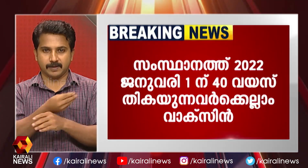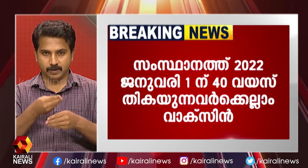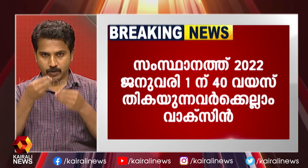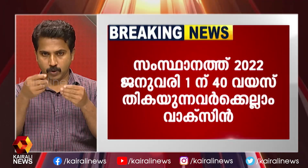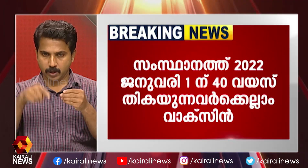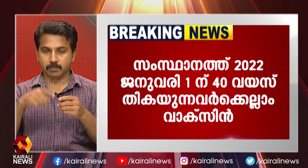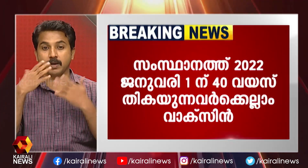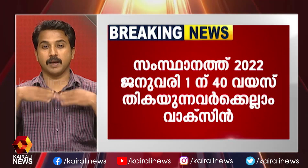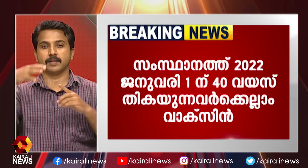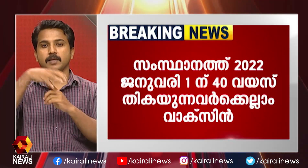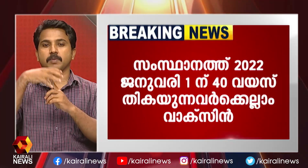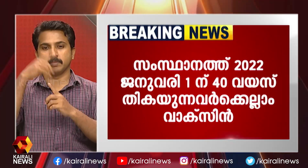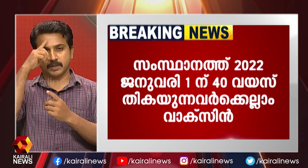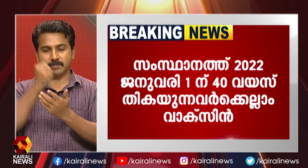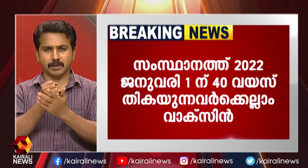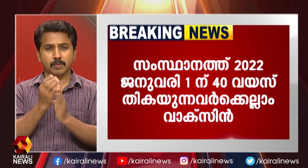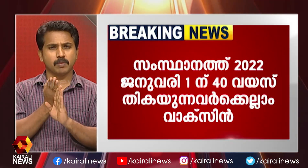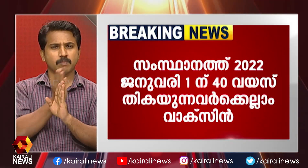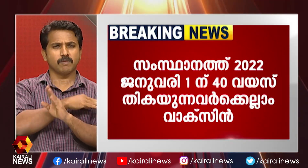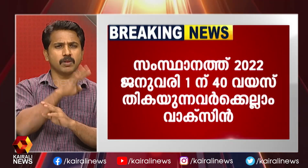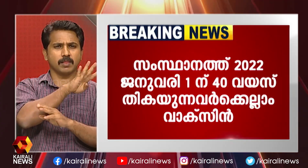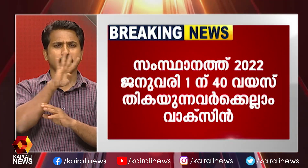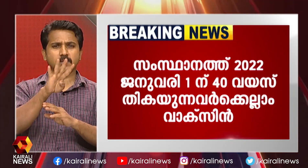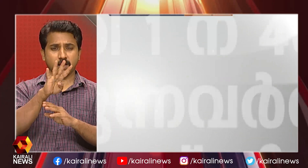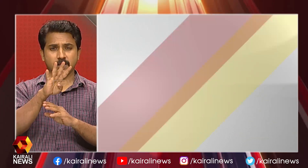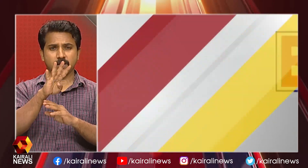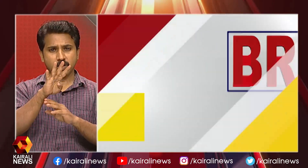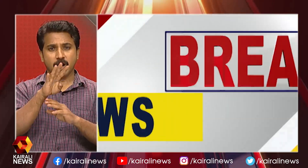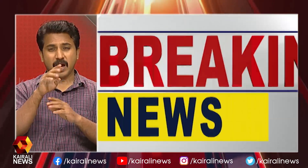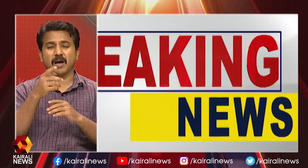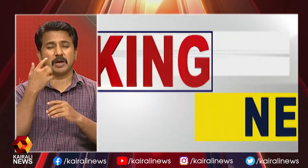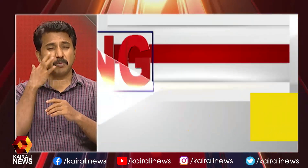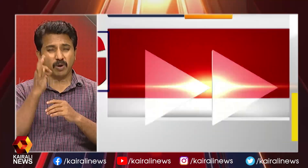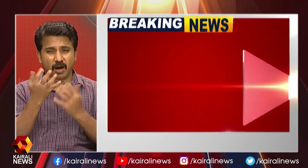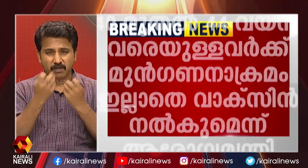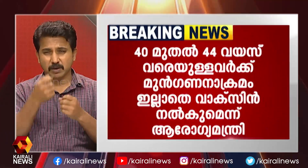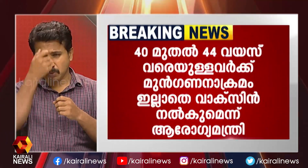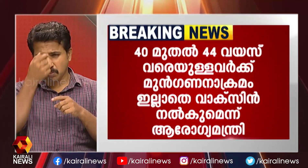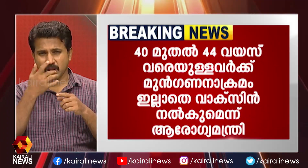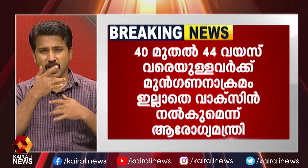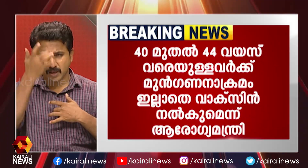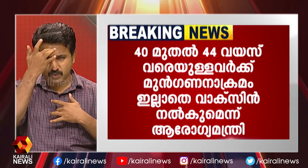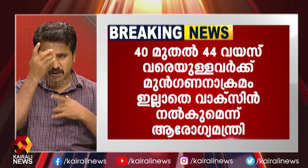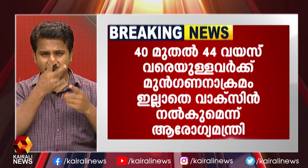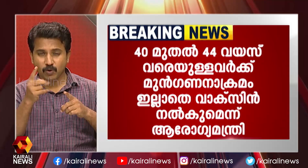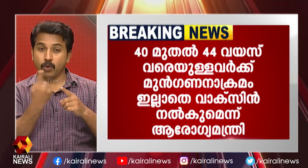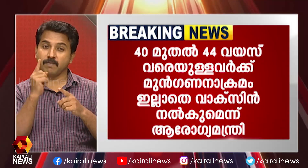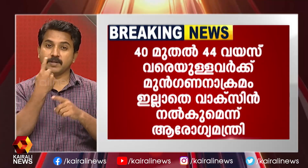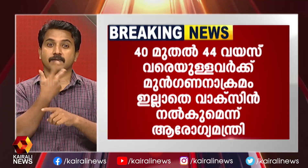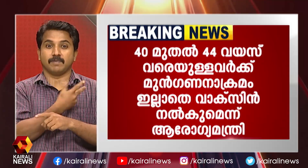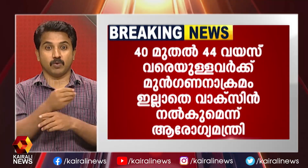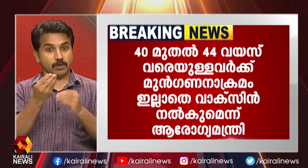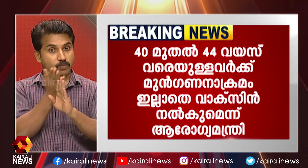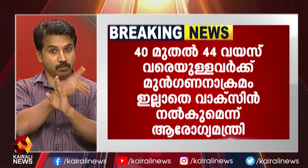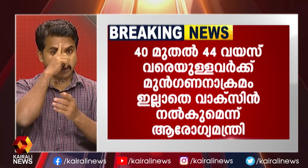ആരോഗ്യവകുപ്പ് തീരുമാനിച്ചിരിക്കുന്നത്. നേരത്തെ 44 വയസ്സ് വരെയുള്ളവർക്ക് മുൻഗണനാക്രമം അനുസരിച്ചാണ് വാക്സിൻ നൽകാൻ തീരുമാനിച്ചിരുന്നത്. പക്ഷെ ആ